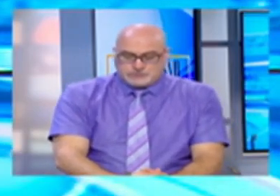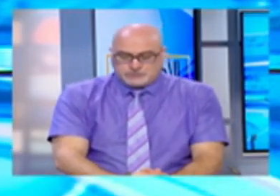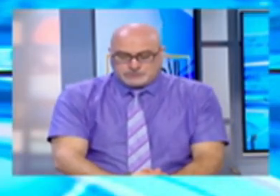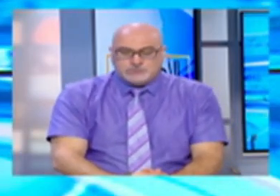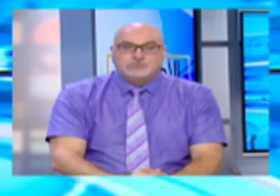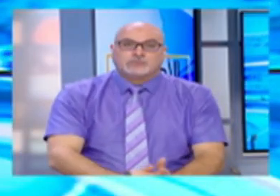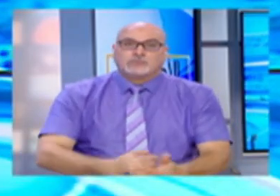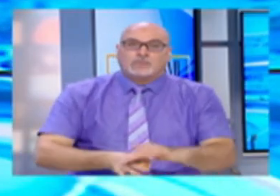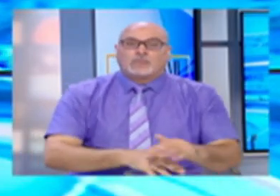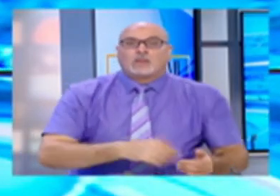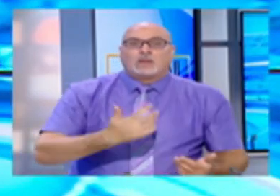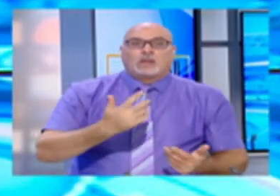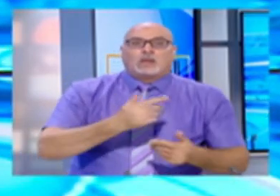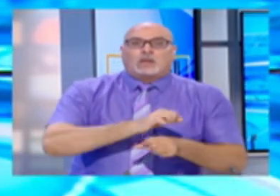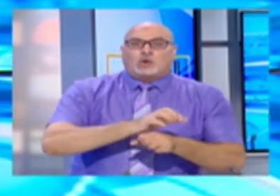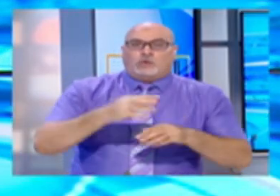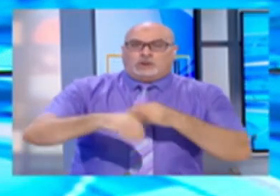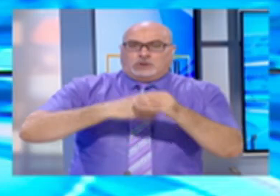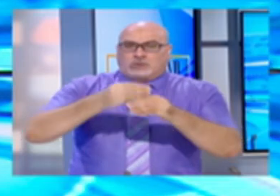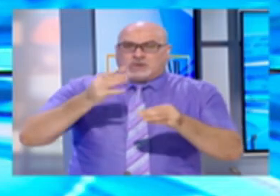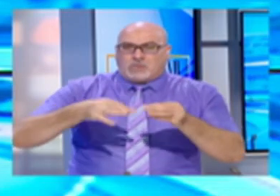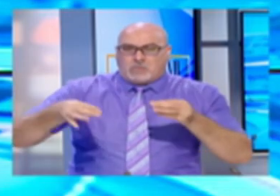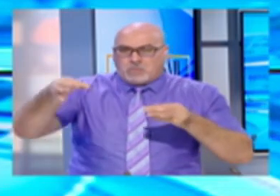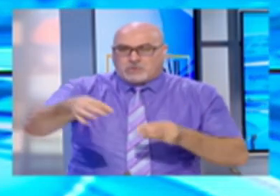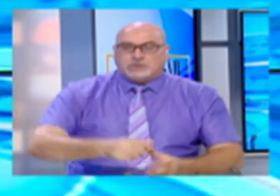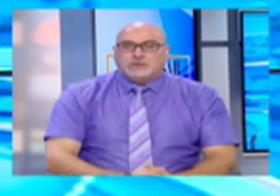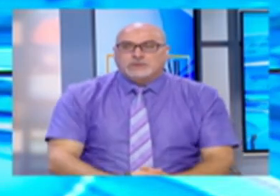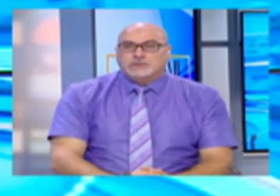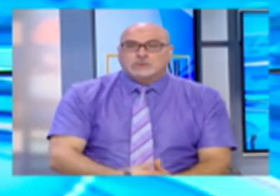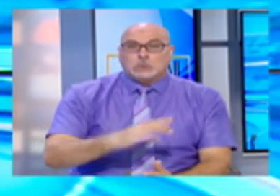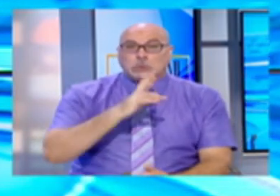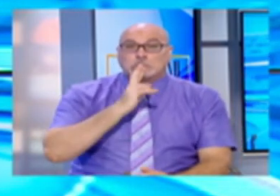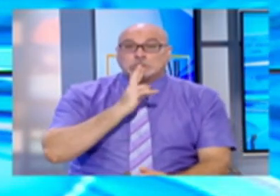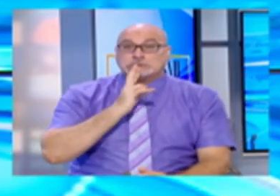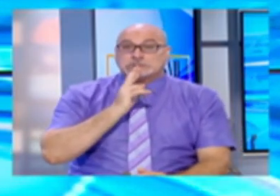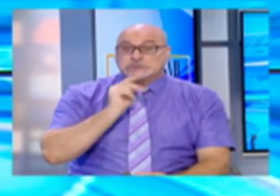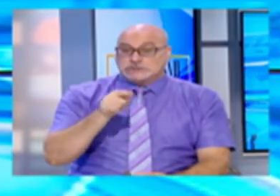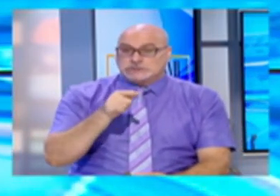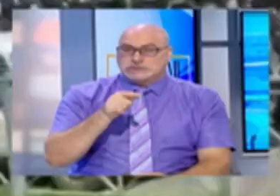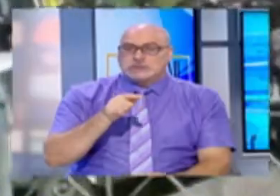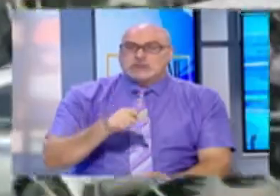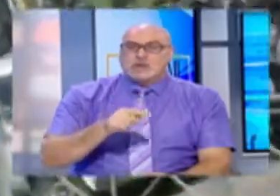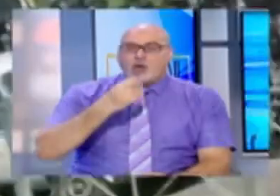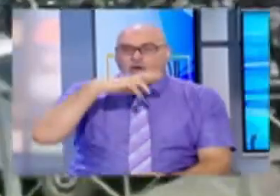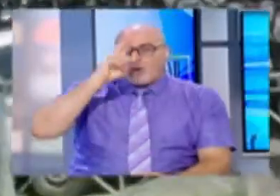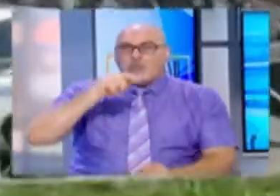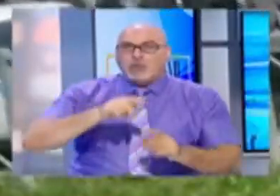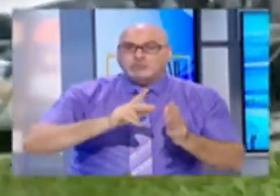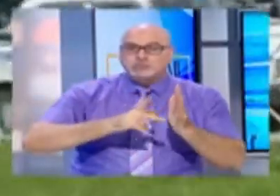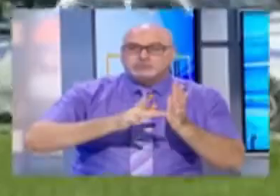في جديد جائحة كورونا عبر العالم، صنفت روسيا الدولة الأوروبية الأكثر تضررا